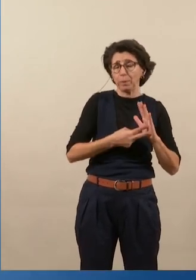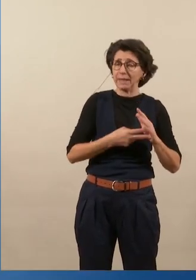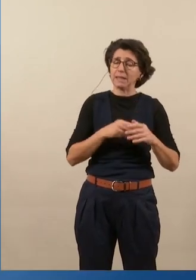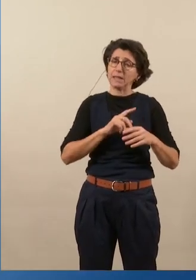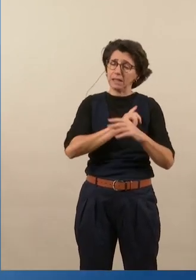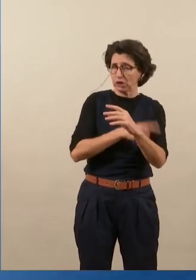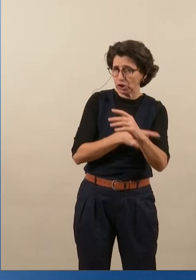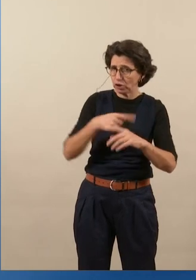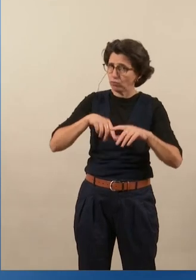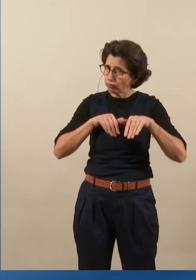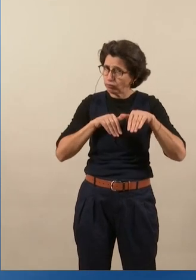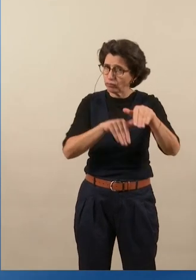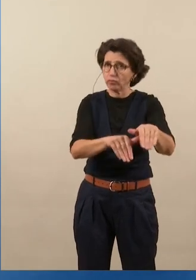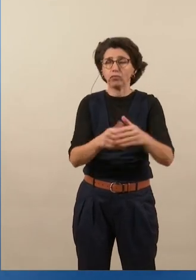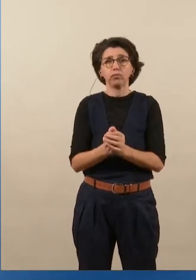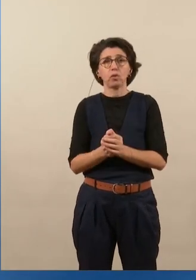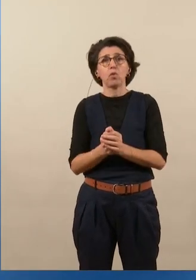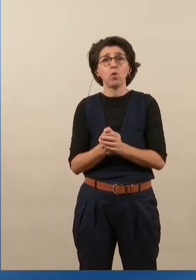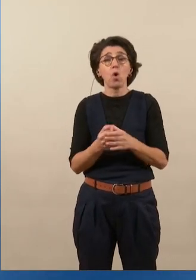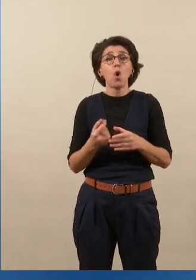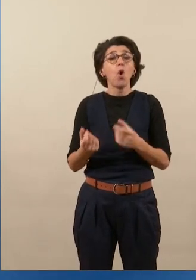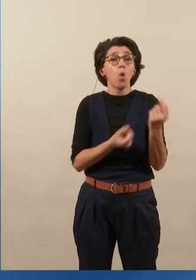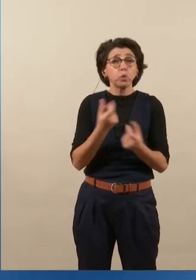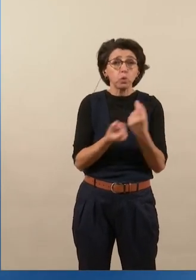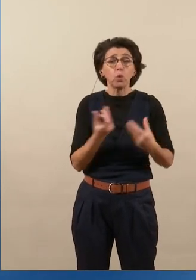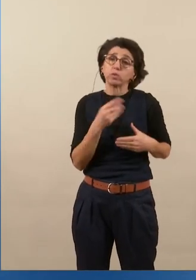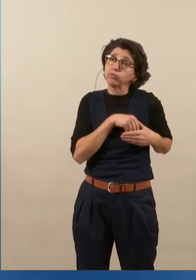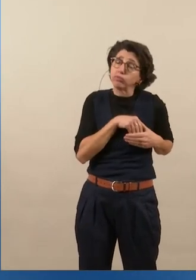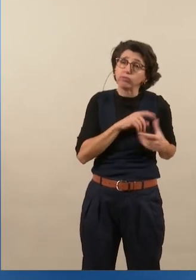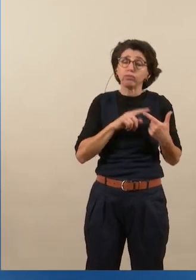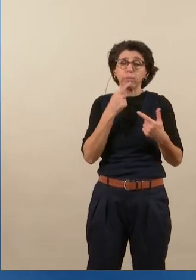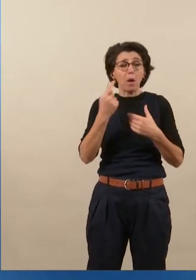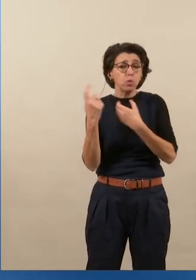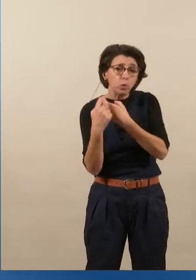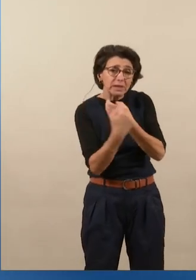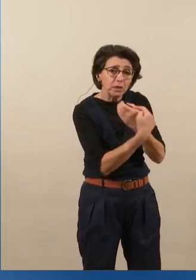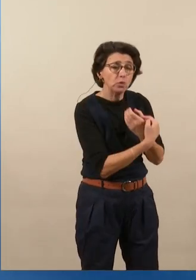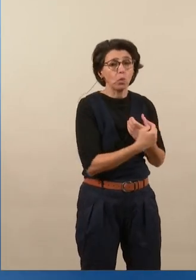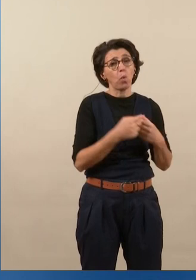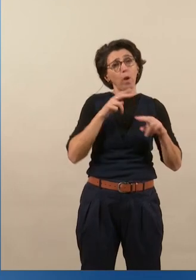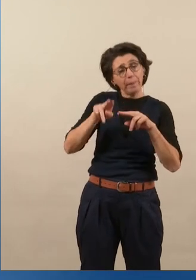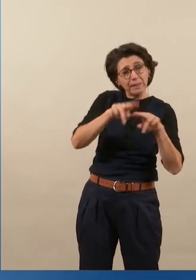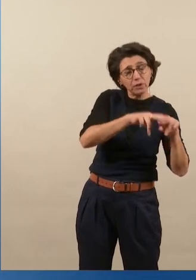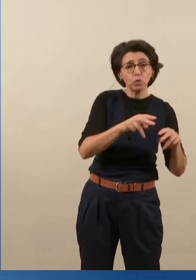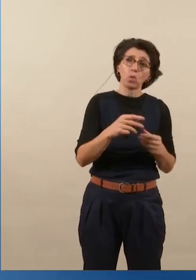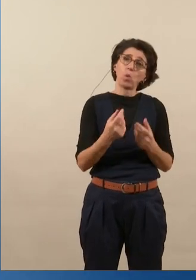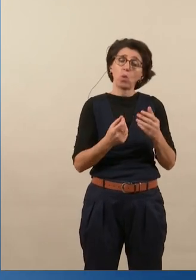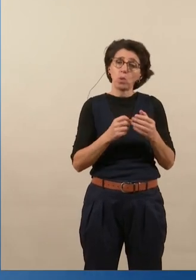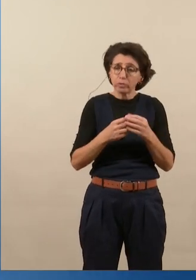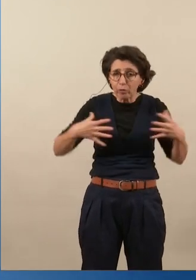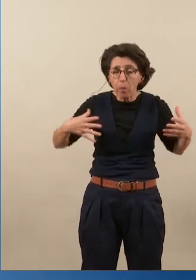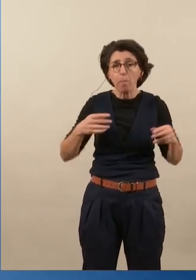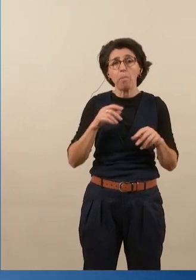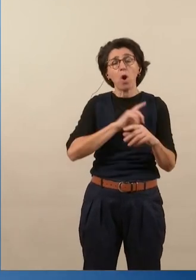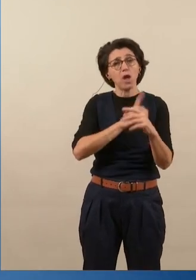majeur d'économie des ressources on parle ici de mutualisation de réhabilitation ou encore de développement des énergies renouvelables cette